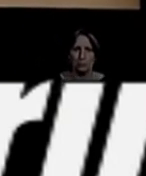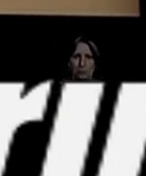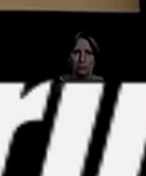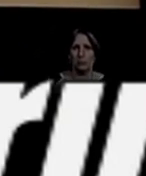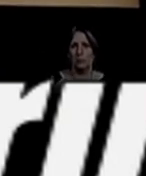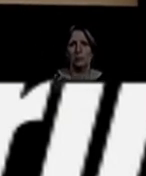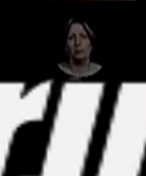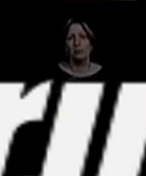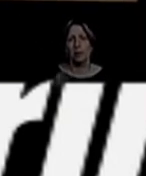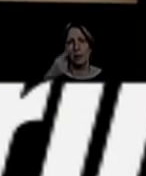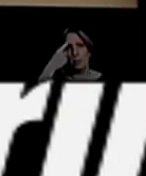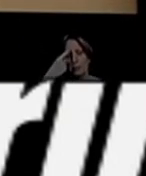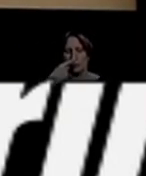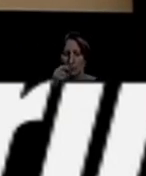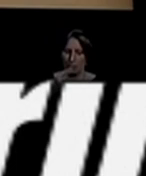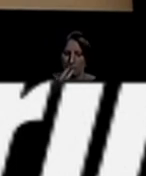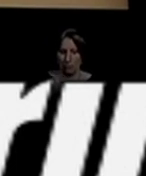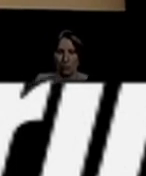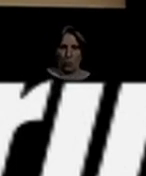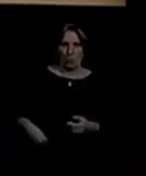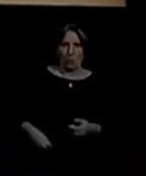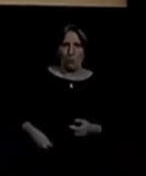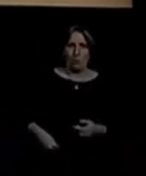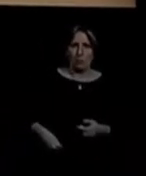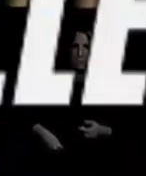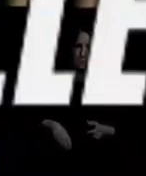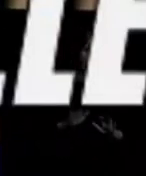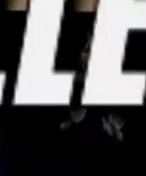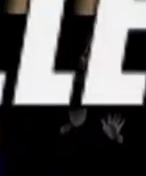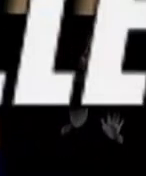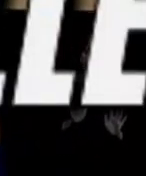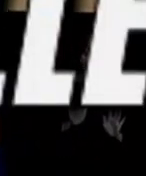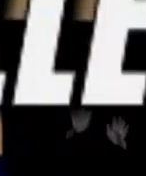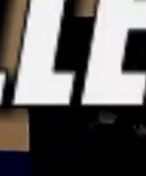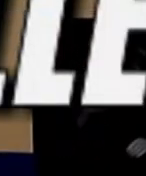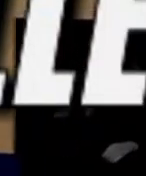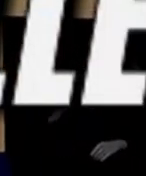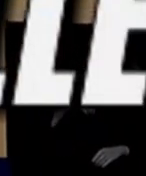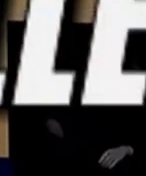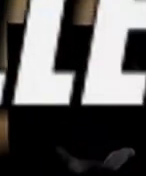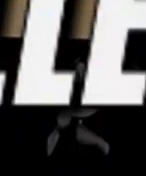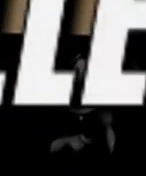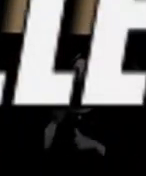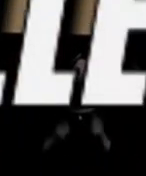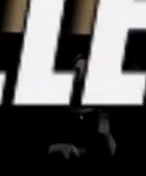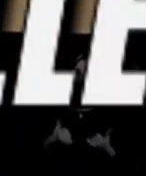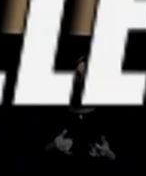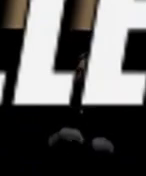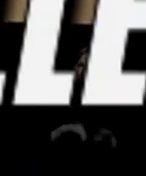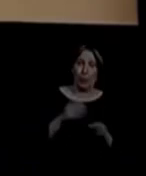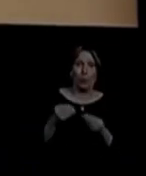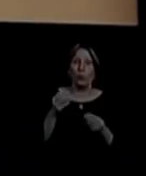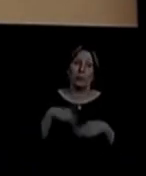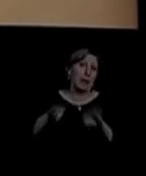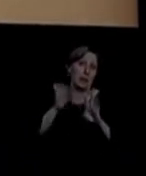qu'il n'ajoute pas une forme de culpabilité à ce qu'il arrive. C'est la nôtre de culpabilité. Pas la dire, très certainement,